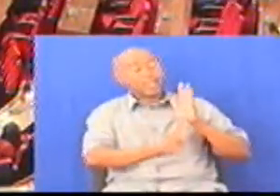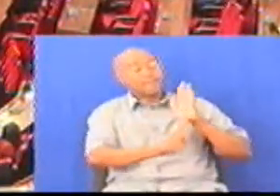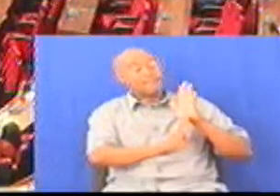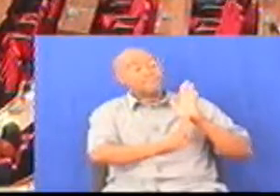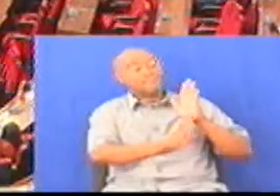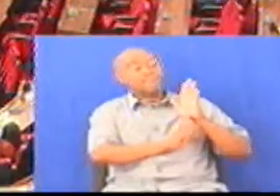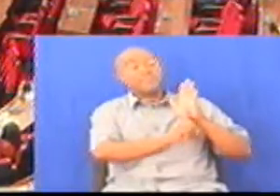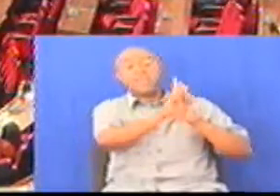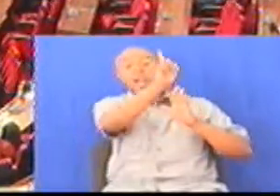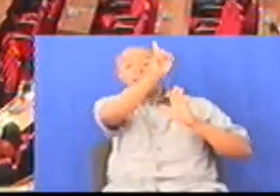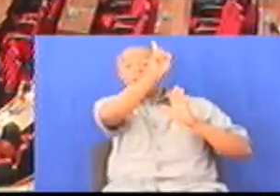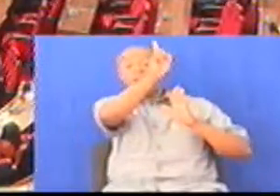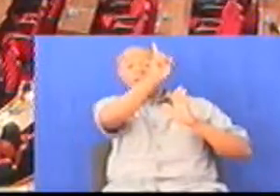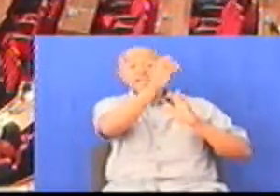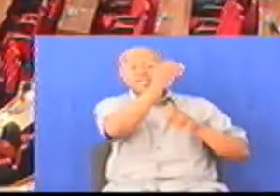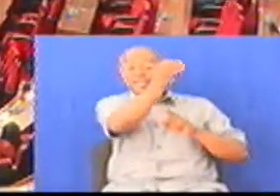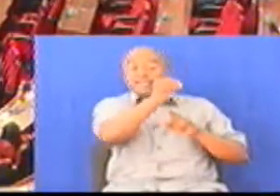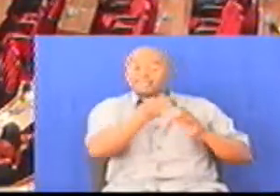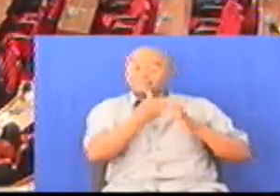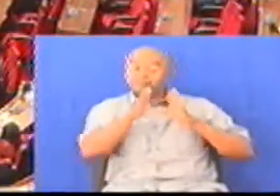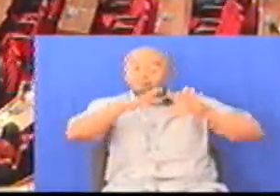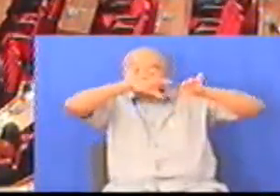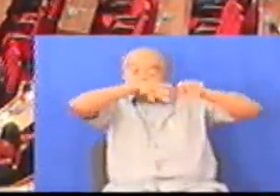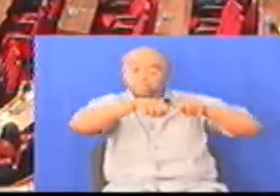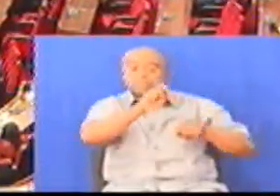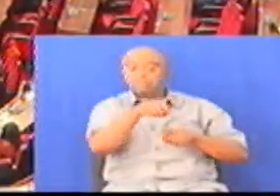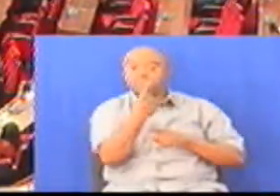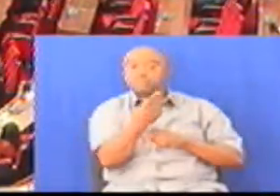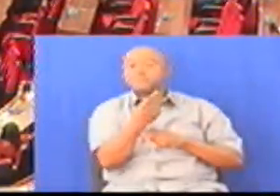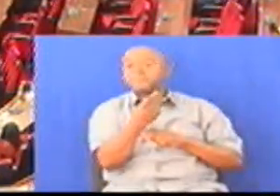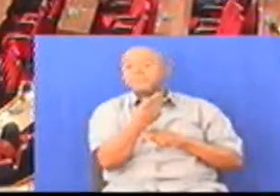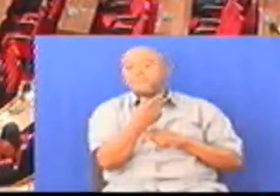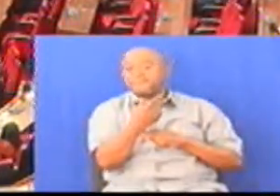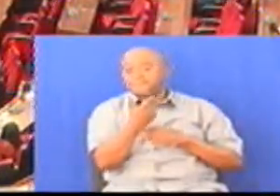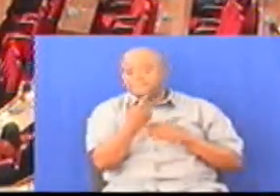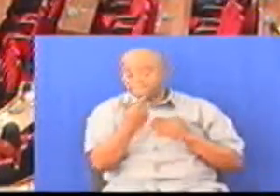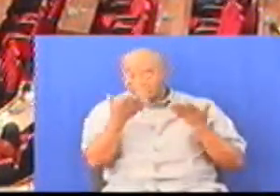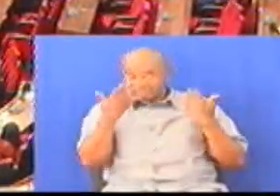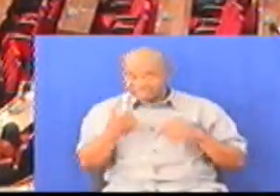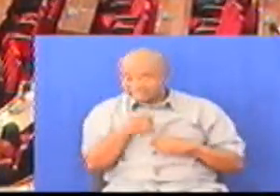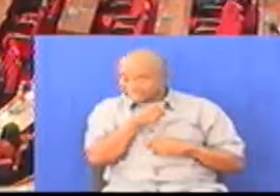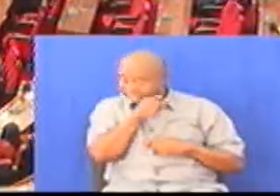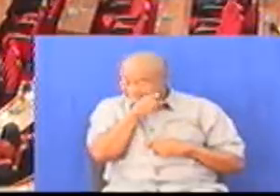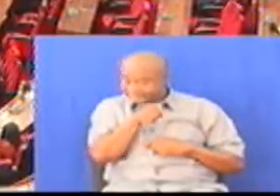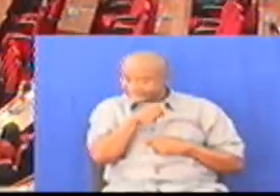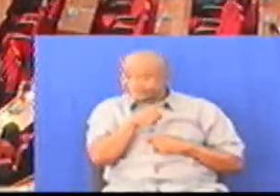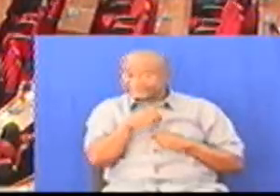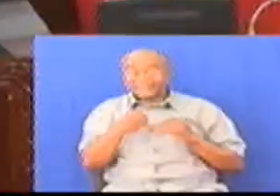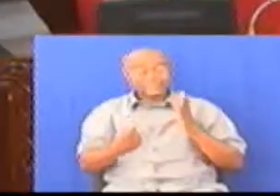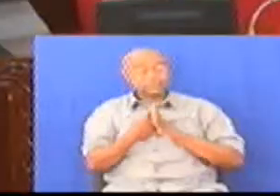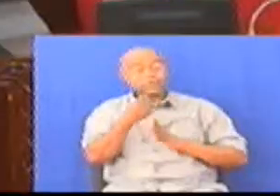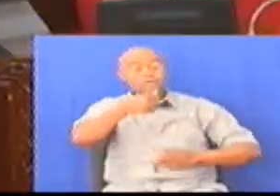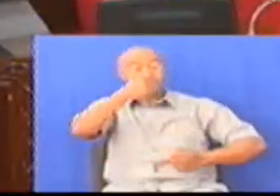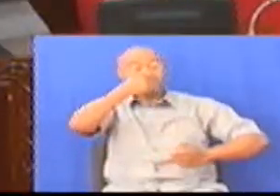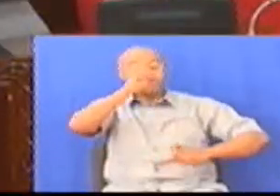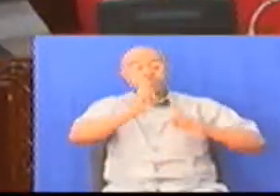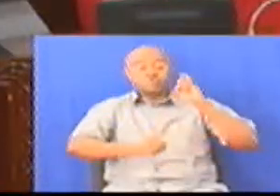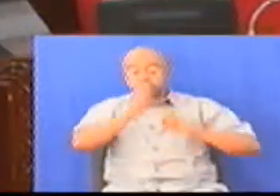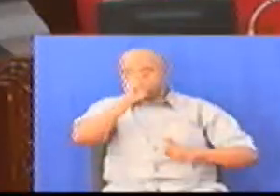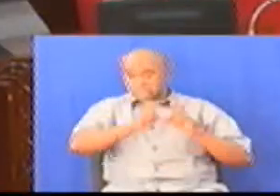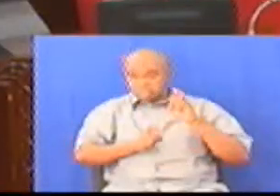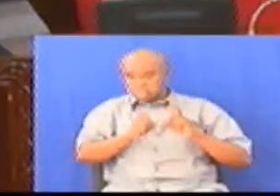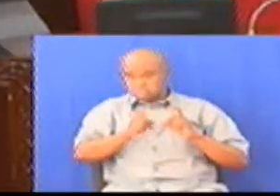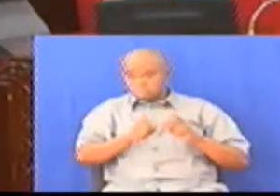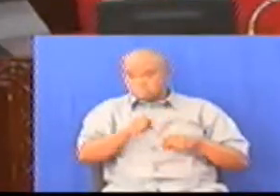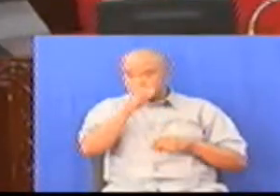kwa 100% yanamilikiwa na mtu mmoja, kampuni moja ya Helios, sasa itafanya competition ili watu wengine